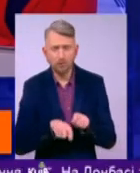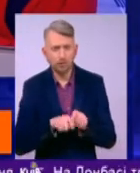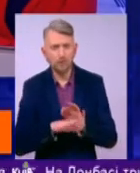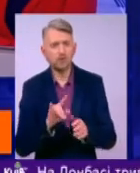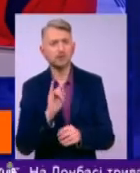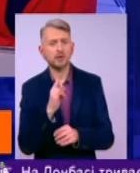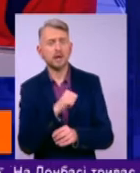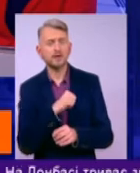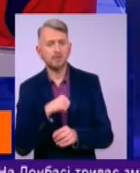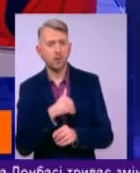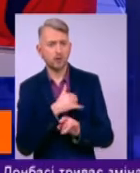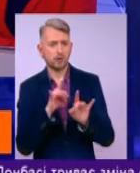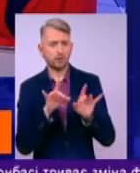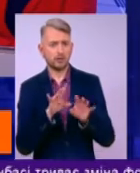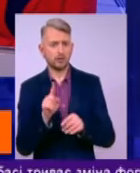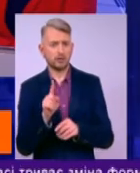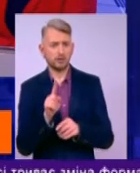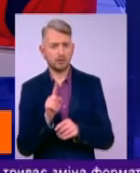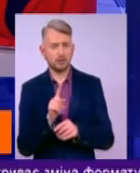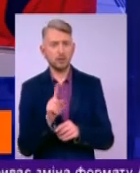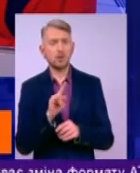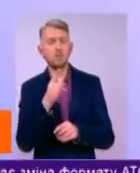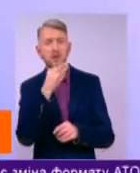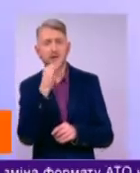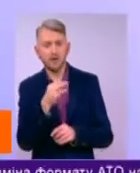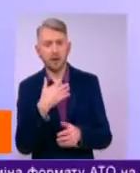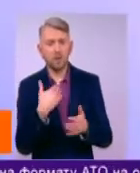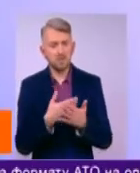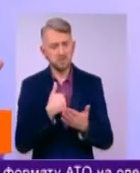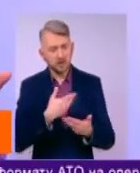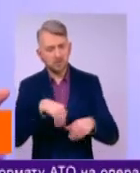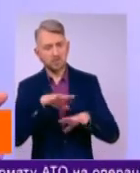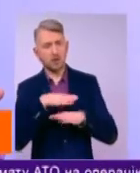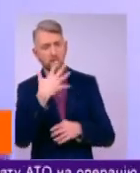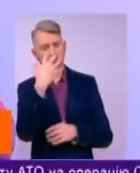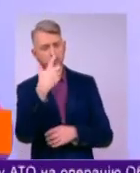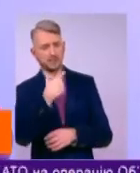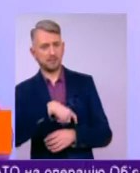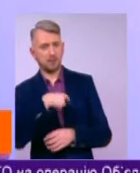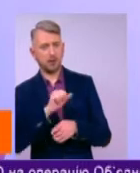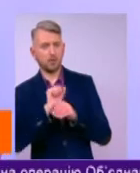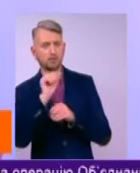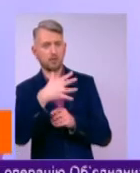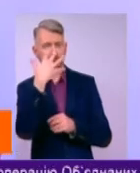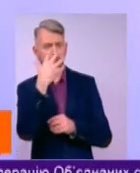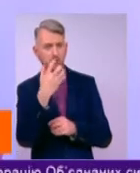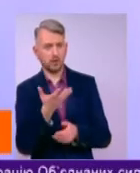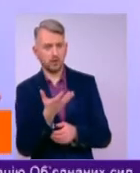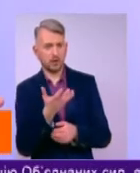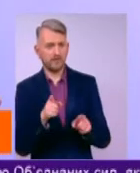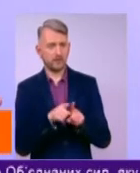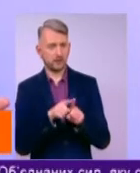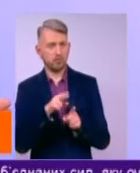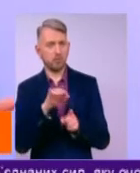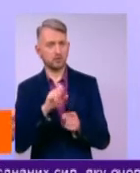сама хотіла розповісти, щоб дитина сказала, ось мені запропонували сфотографуватися і надіслати свою фотографію там в такій-то